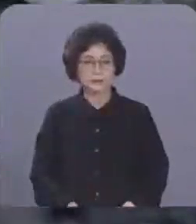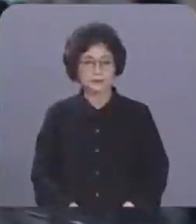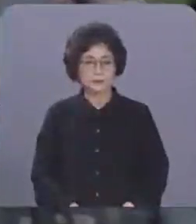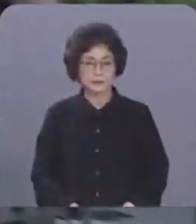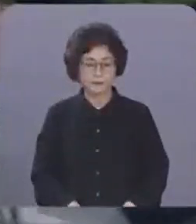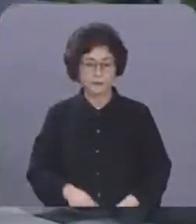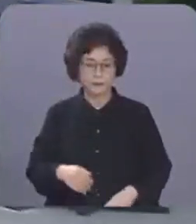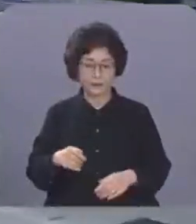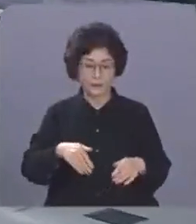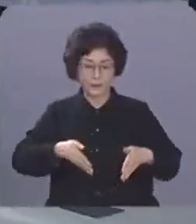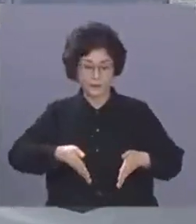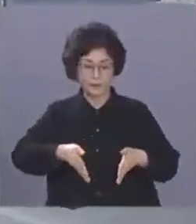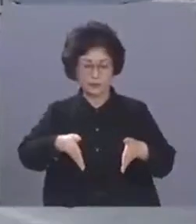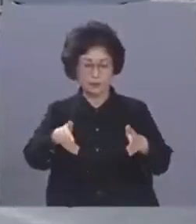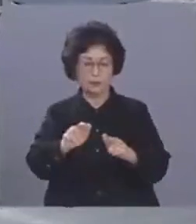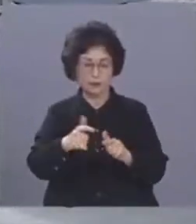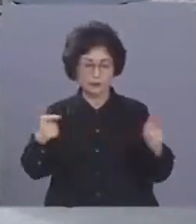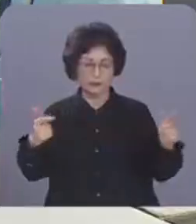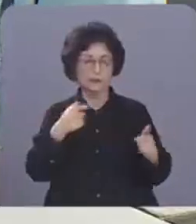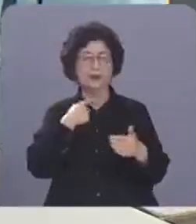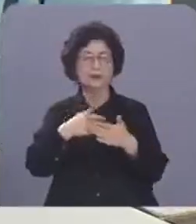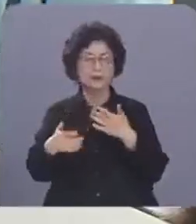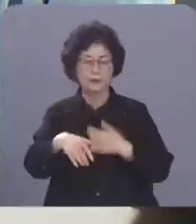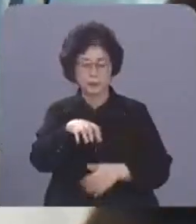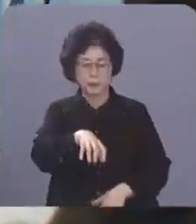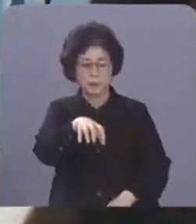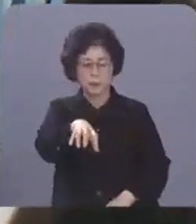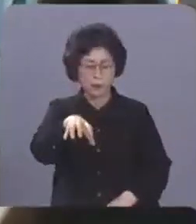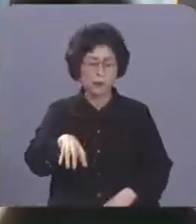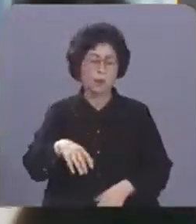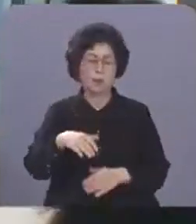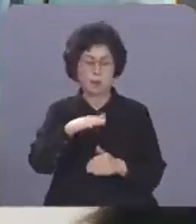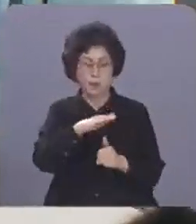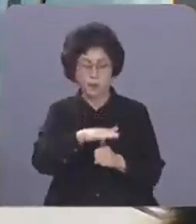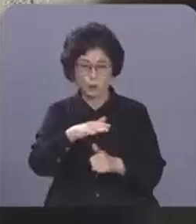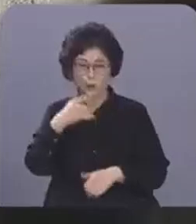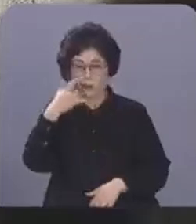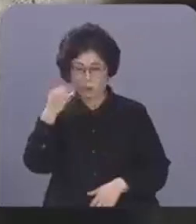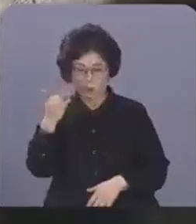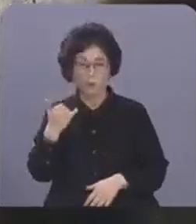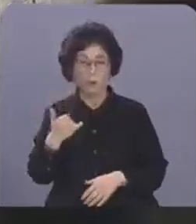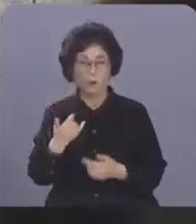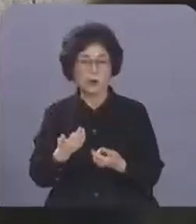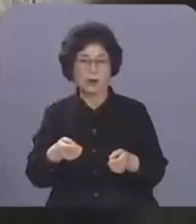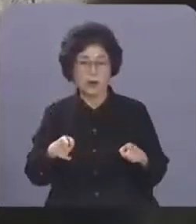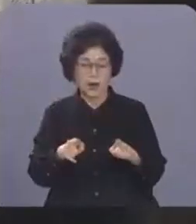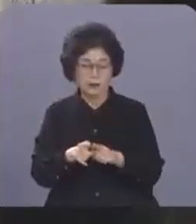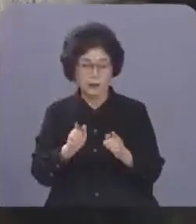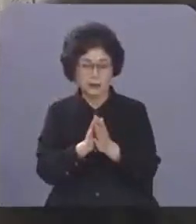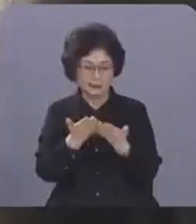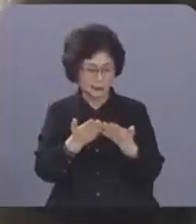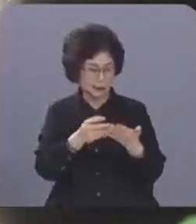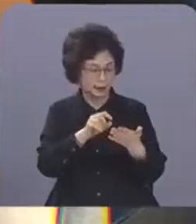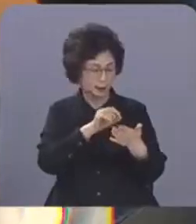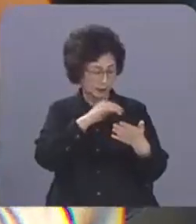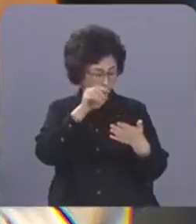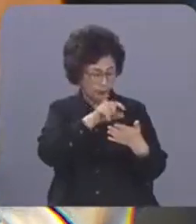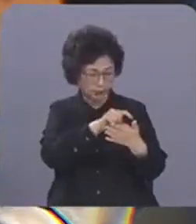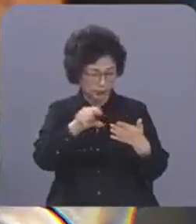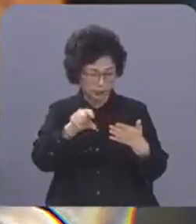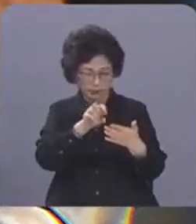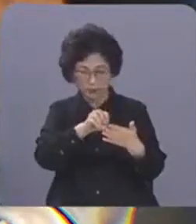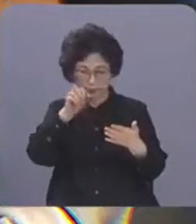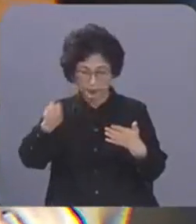따라 조성된 다양한 체험 공간에서는 아이와 부모가 함께 책 속 한 구절을 써넣은 액자를 만들고